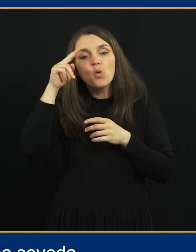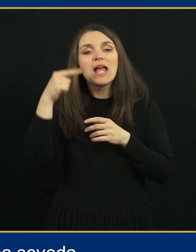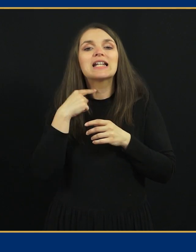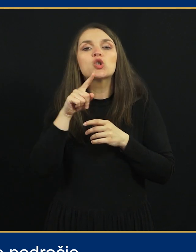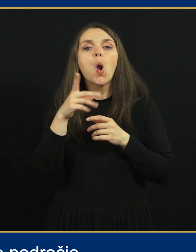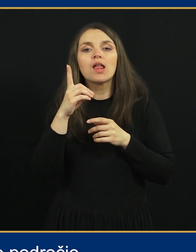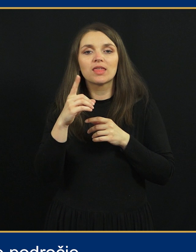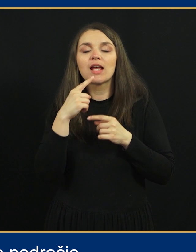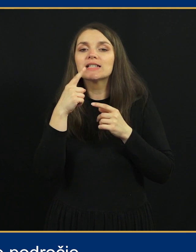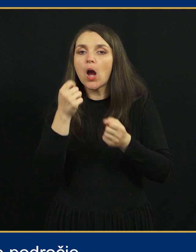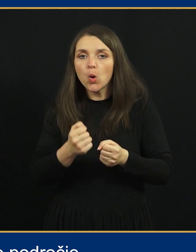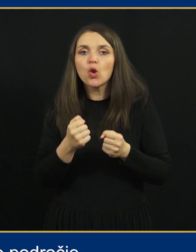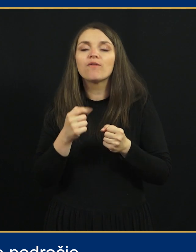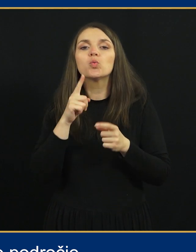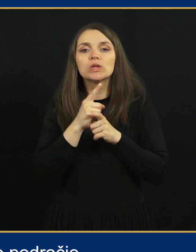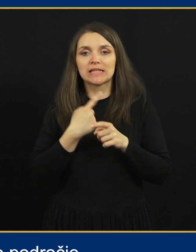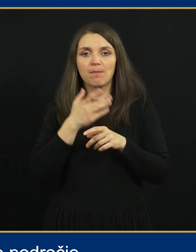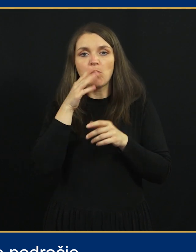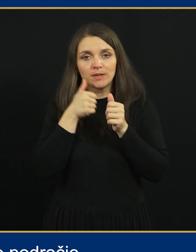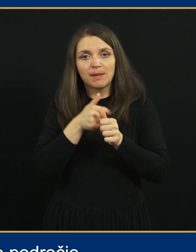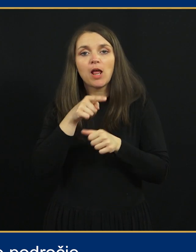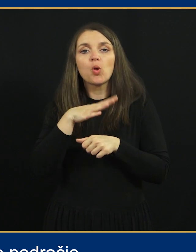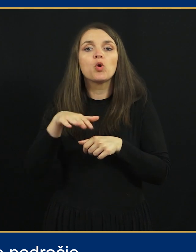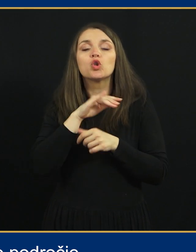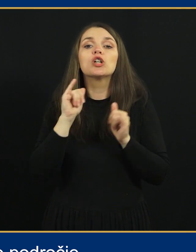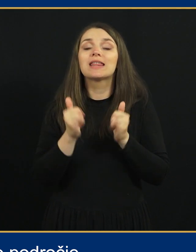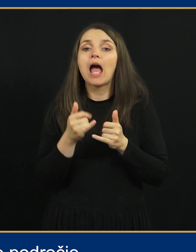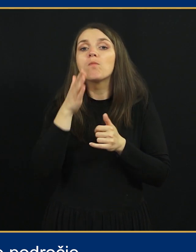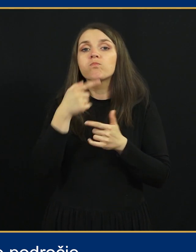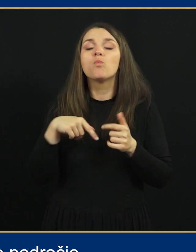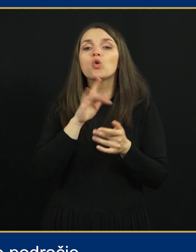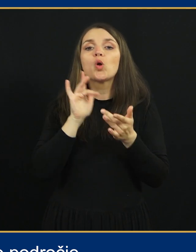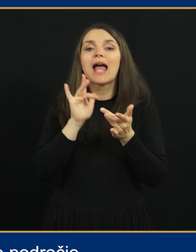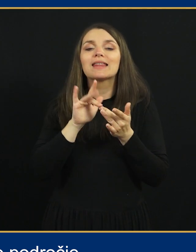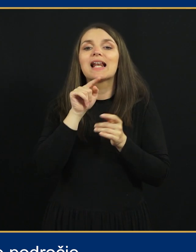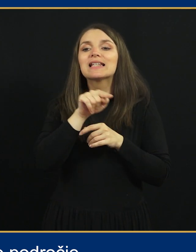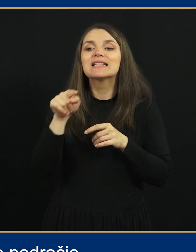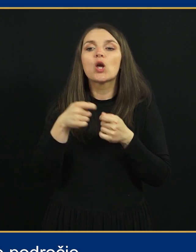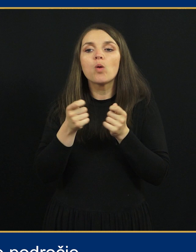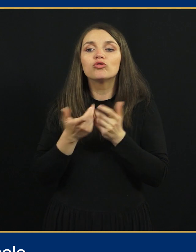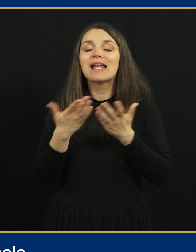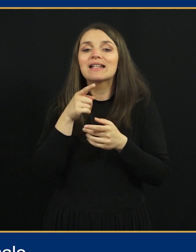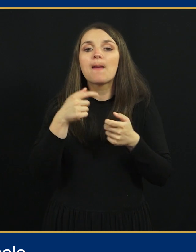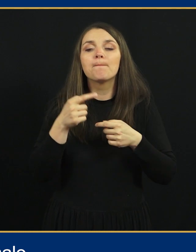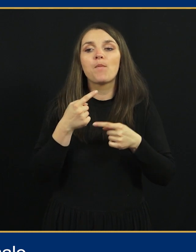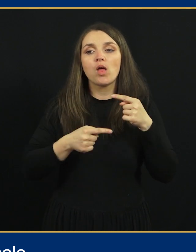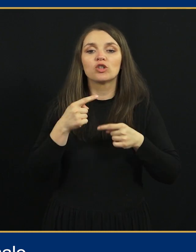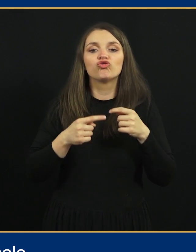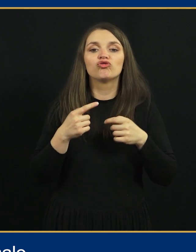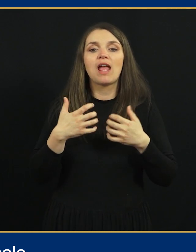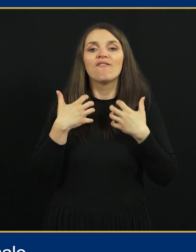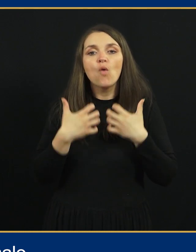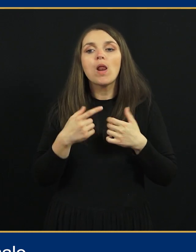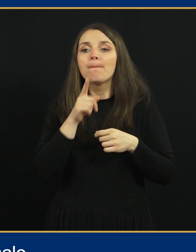Gospod Grizold mi je zagotovil in tudi sama bom to področje spremljala, da se bomo dotaknili tistih občin, kjer je te politične volje